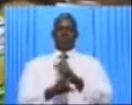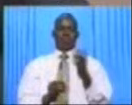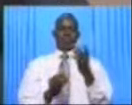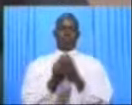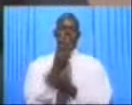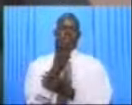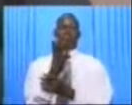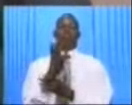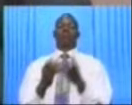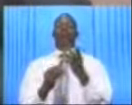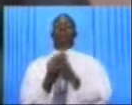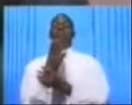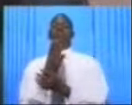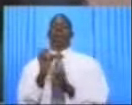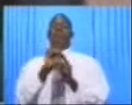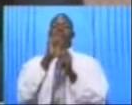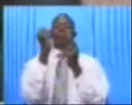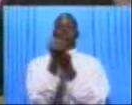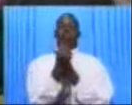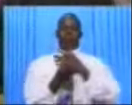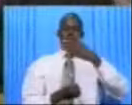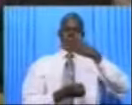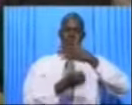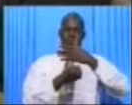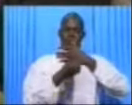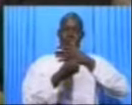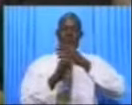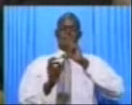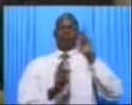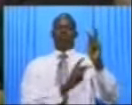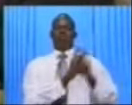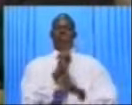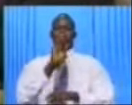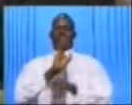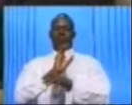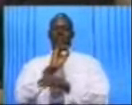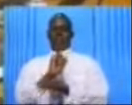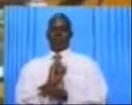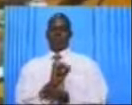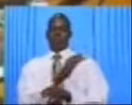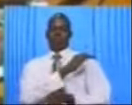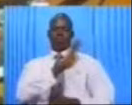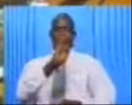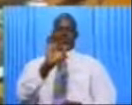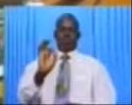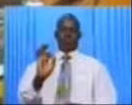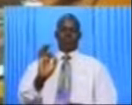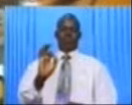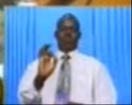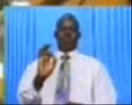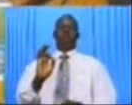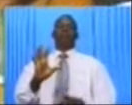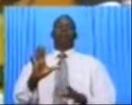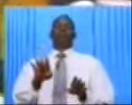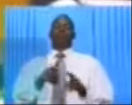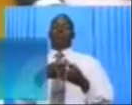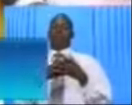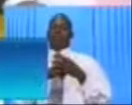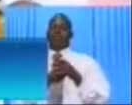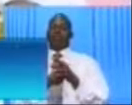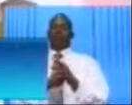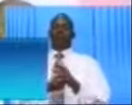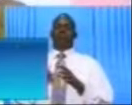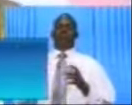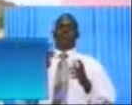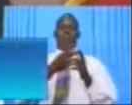promouvoir l'épanouissement socio-économique des peuples de Côte d'Ivoire et du Burkina Faso. À l'ouverture,